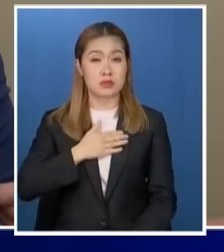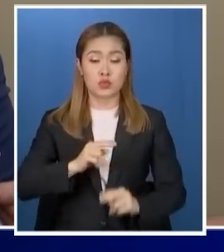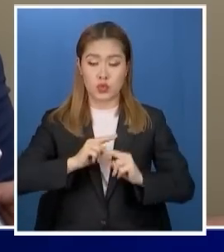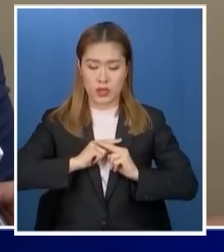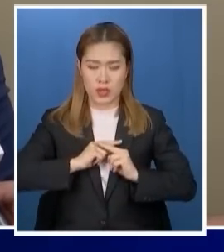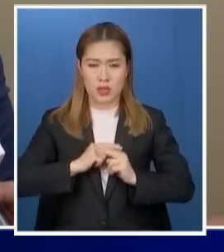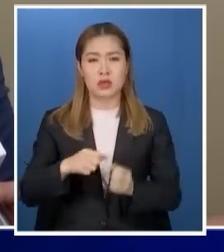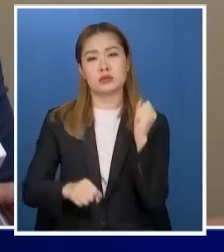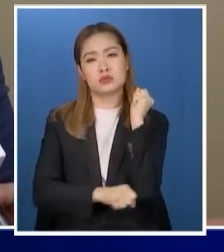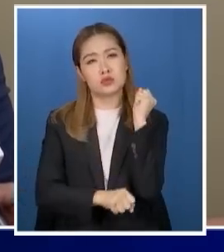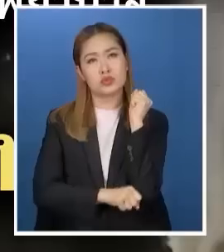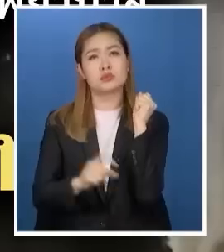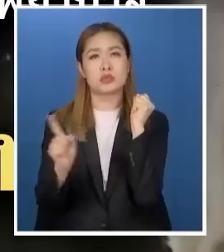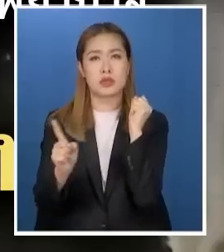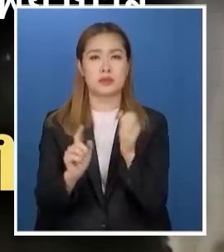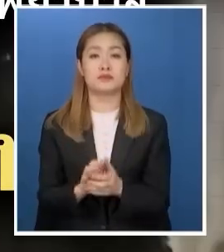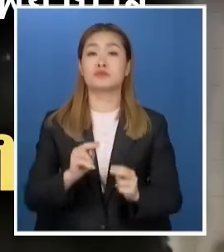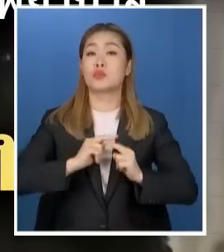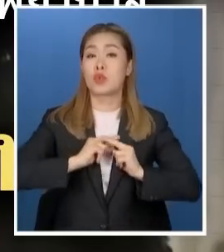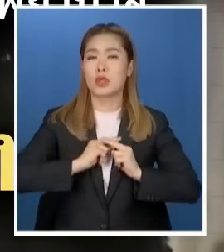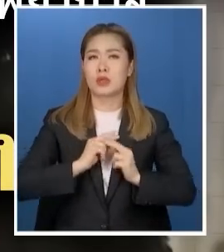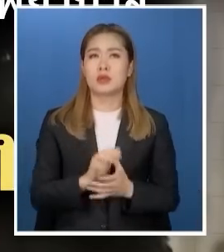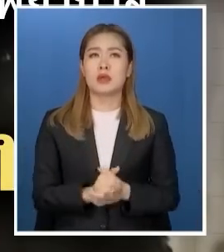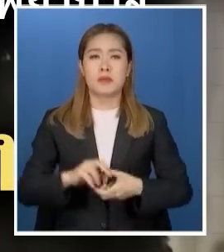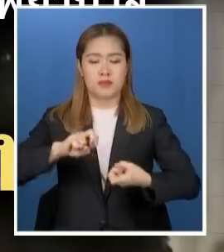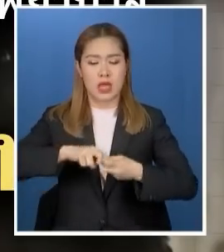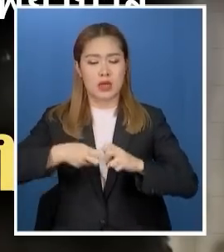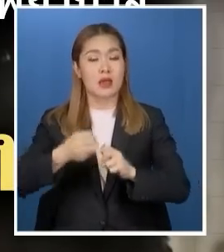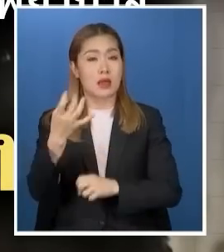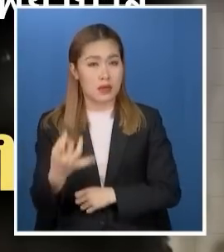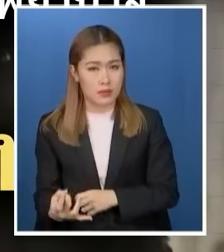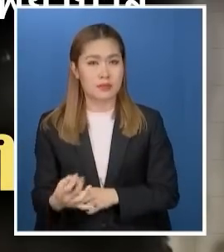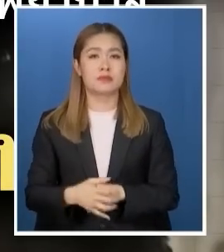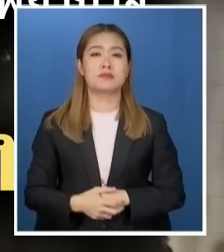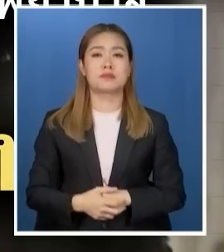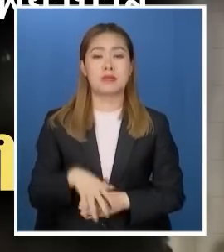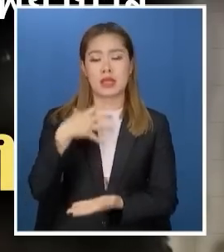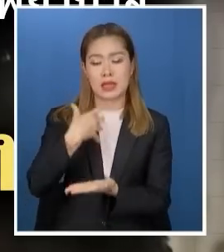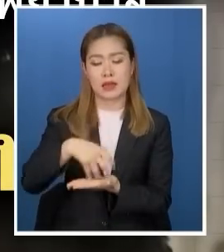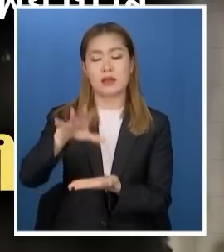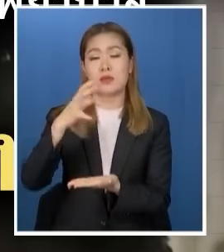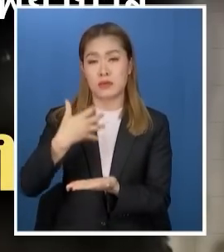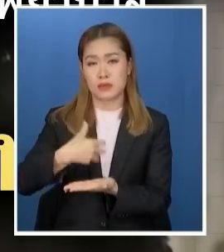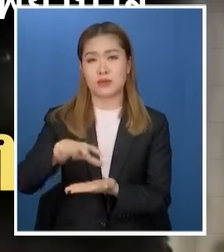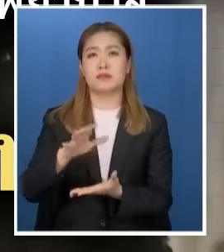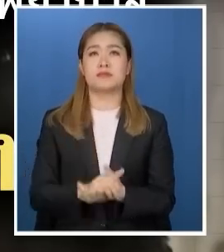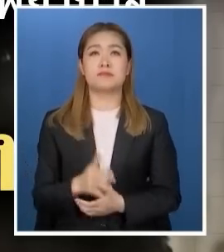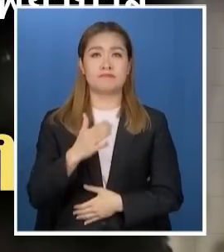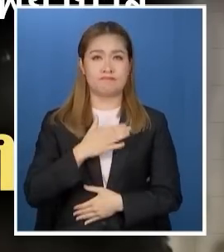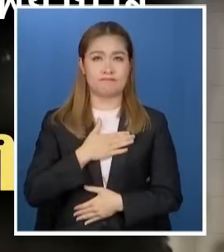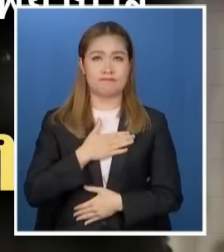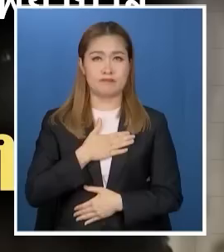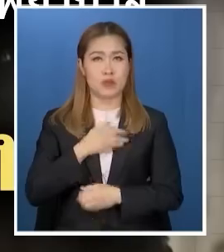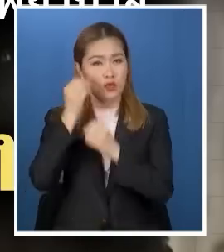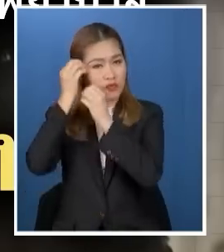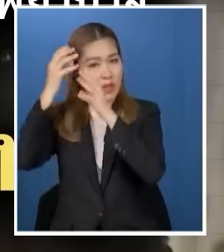องเนี่ยมีความยากลำบากยังไงตัวเองมีปัญหาอะไรบ้างบอกแบบนี้นะฮะหนู